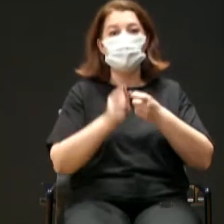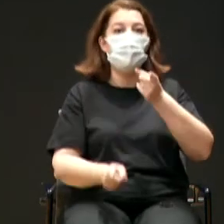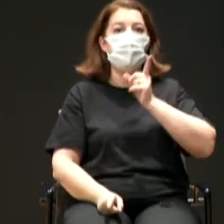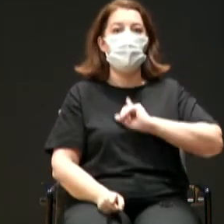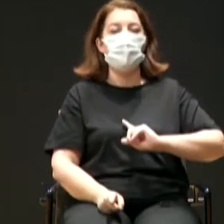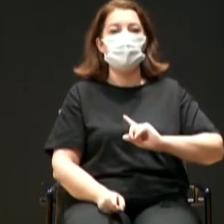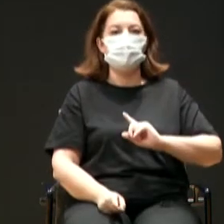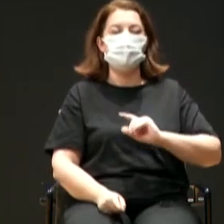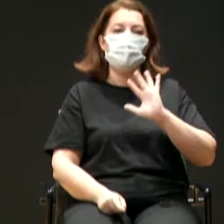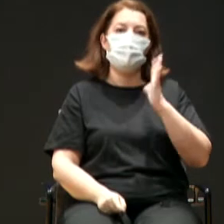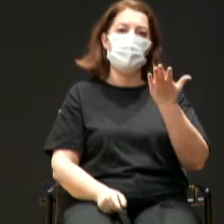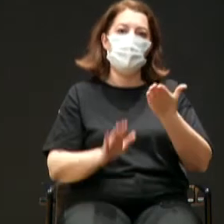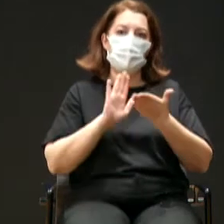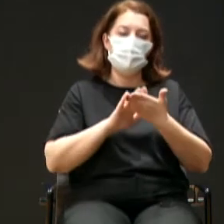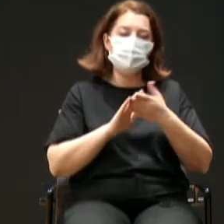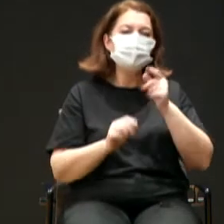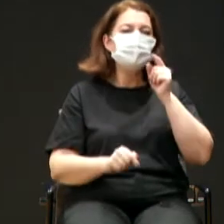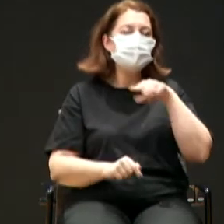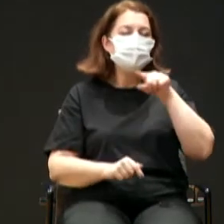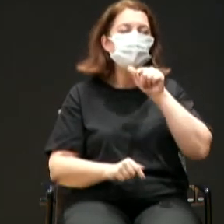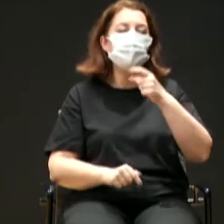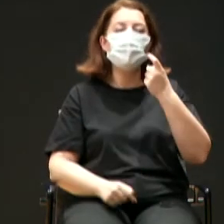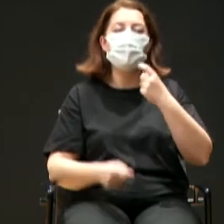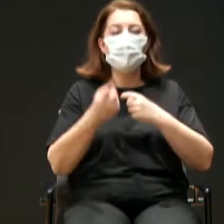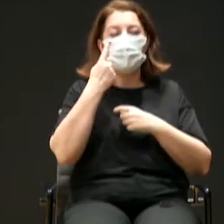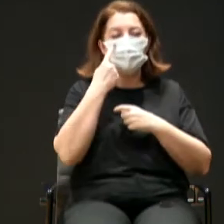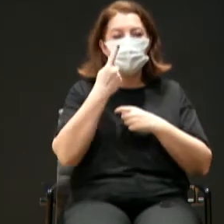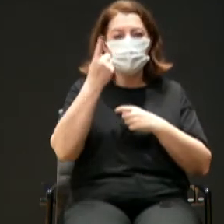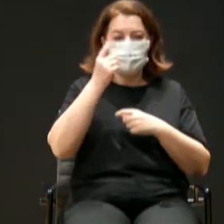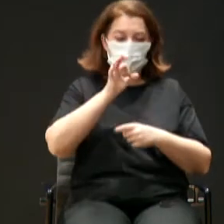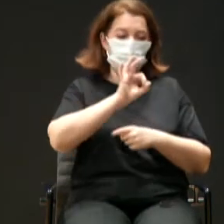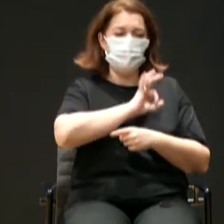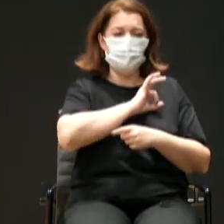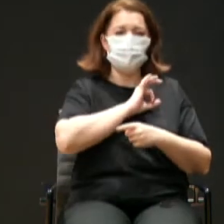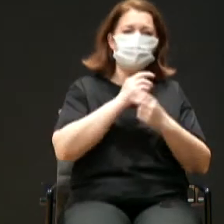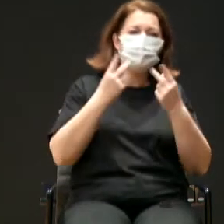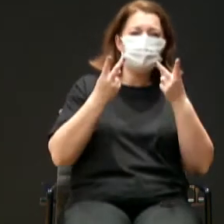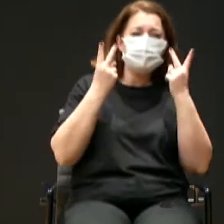Ya arkadaş, siz bu Atatürk'ün rozet Atatürkçülüğünü bir bırakın.